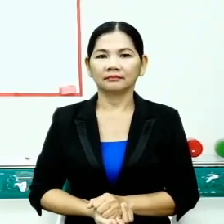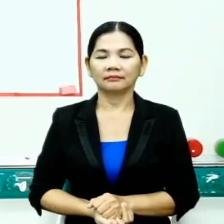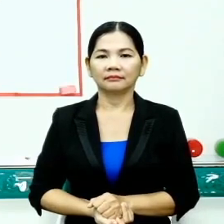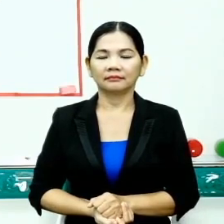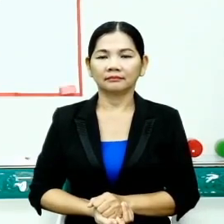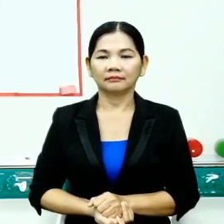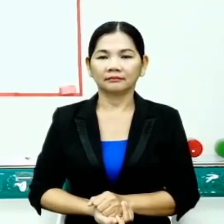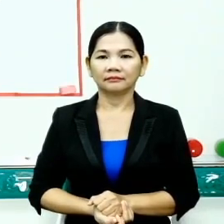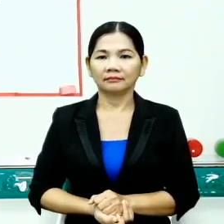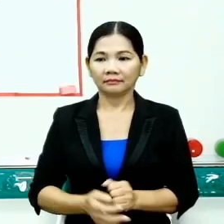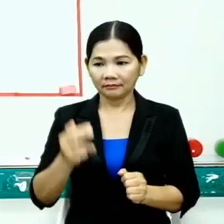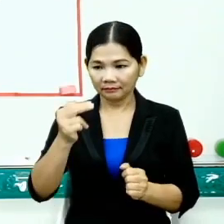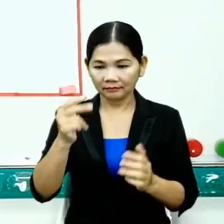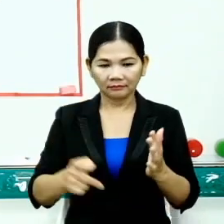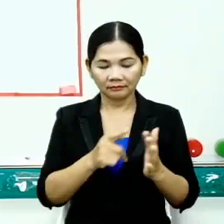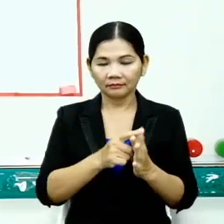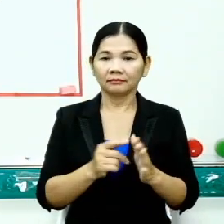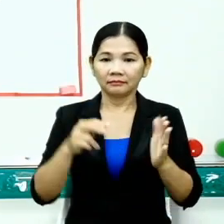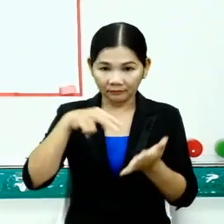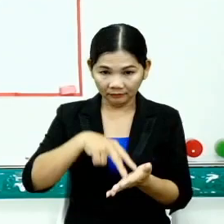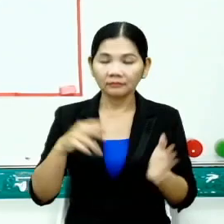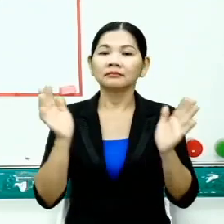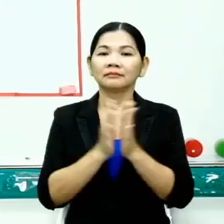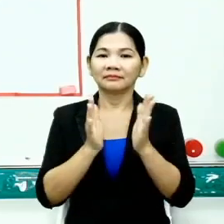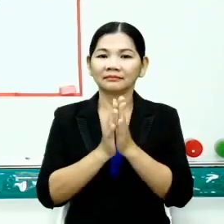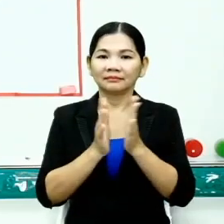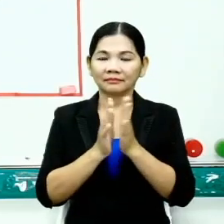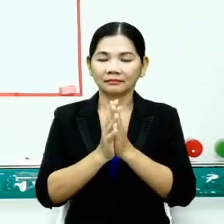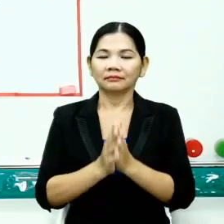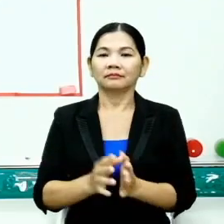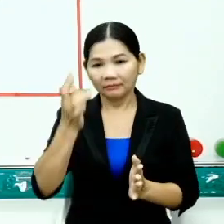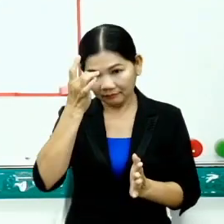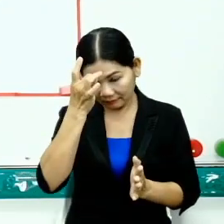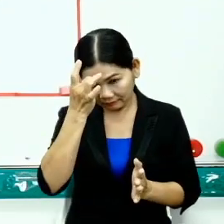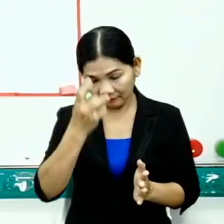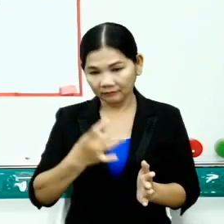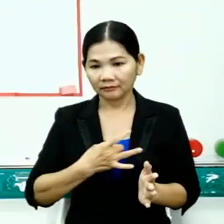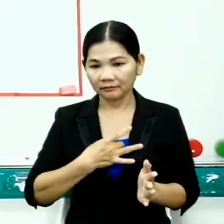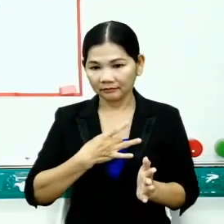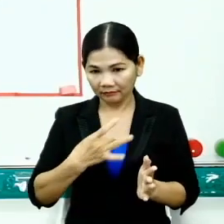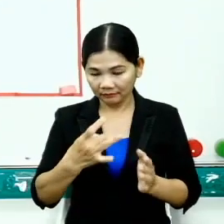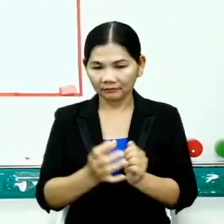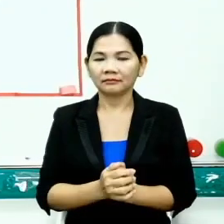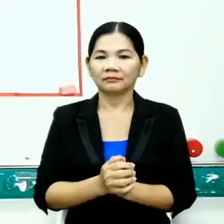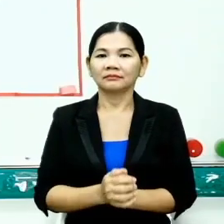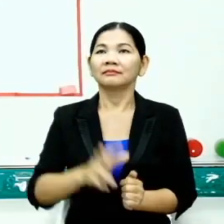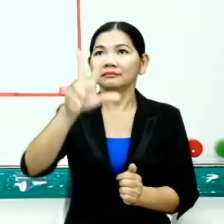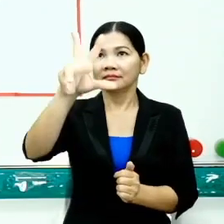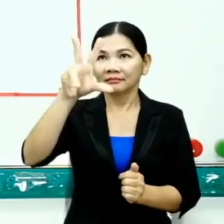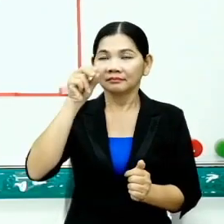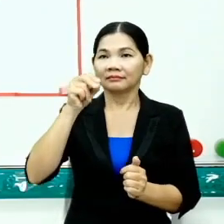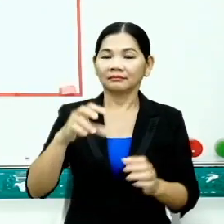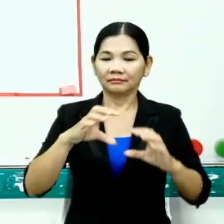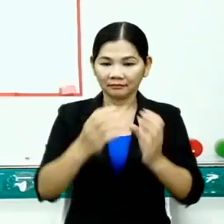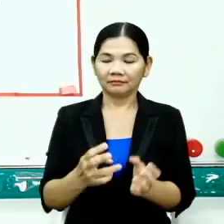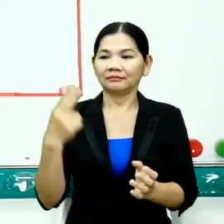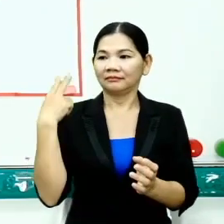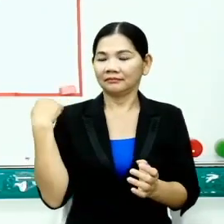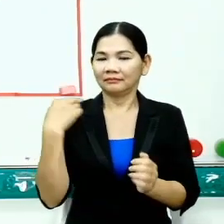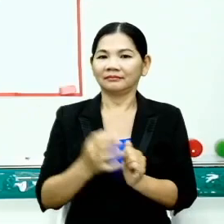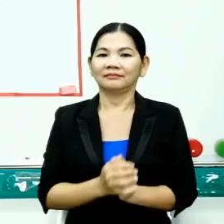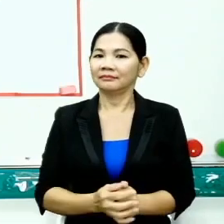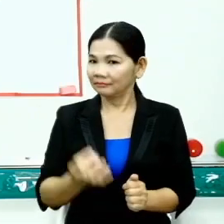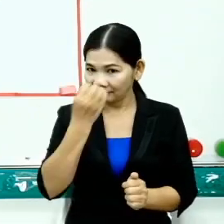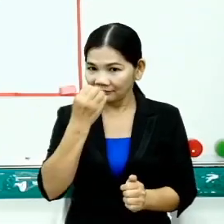ចាបានជាទីទីឈរទេះដៃអពីព្រោះចាទីទីនឹងបានតតៃបេះសេដាទុំឲ្យហើយគេនឹងប្រកាសជា